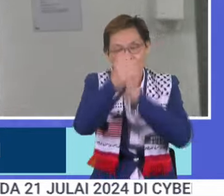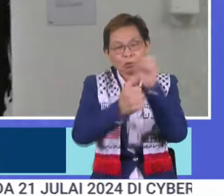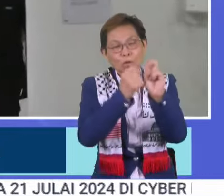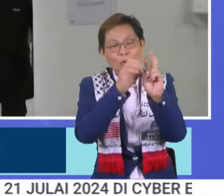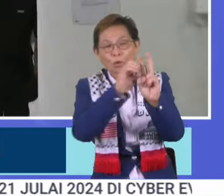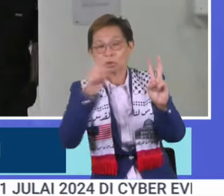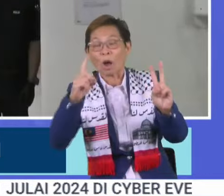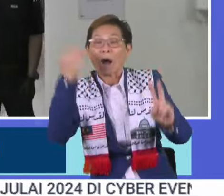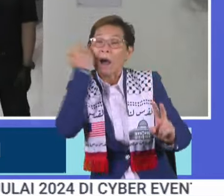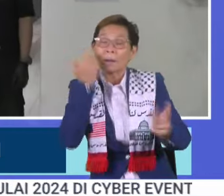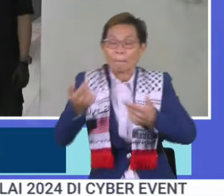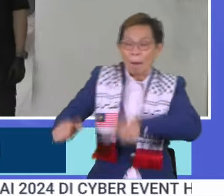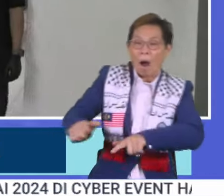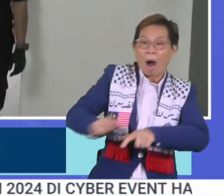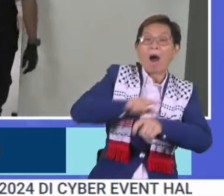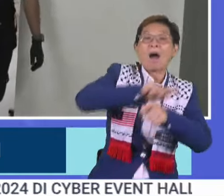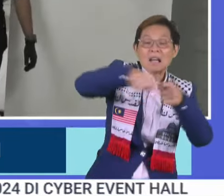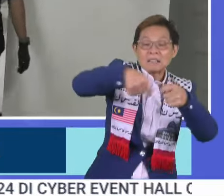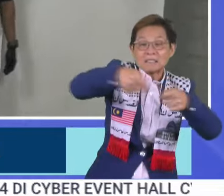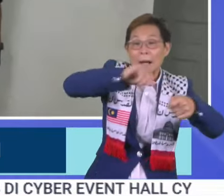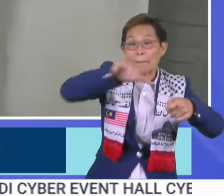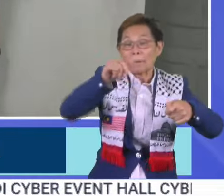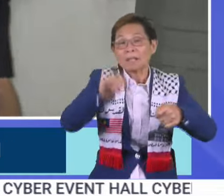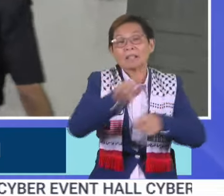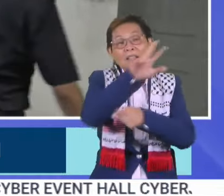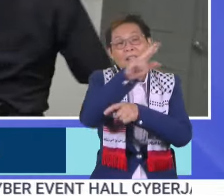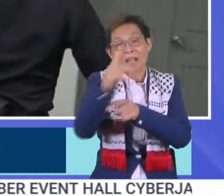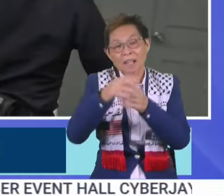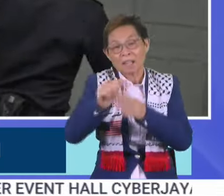2001. Hakim membenarkan jaminan RM3,000 dan